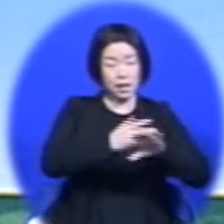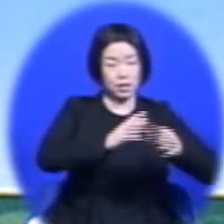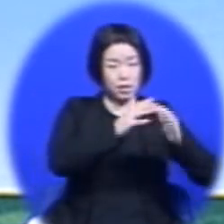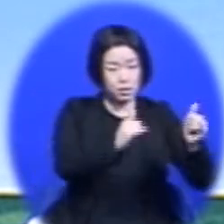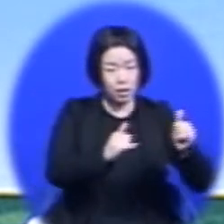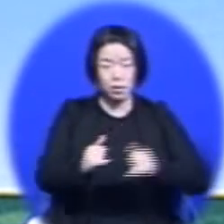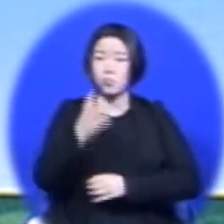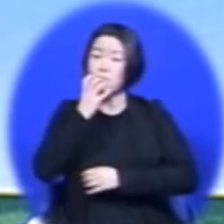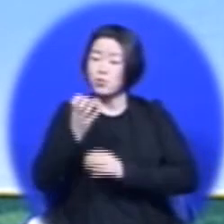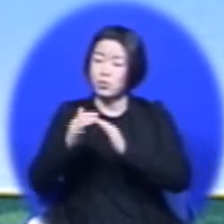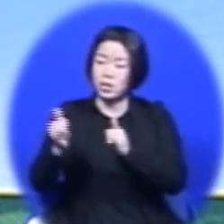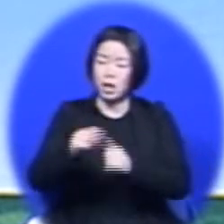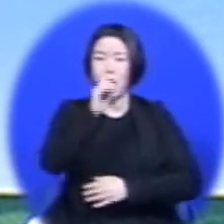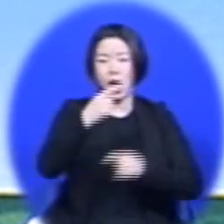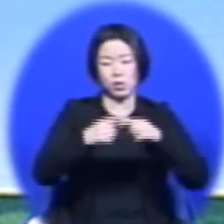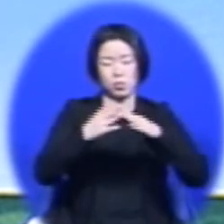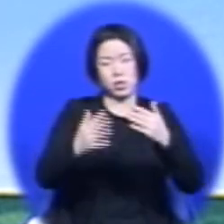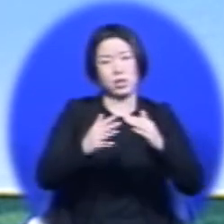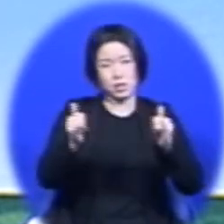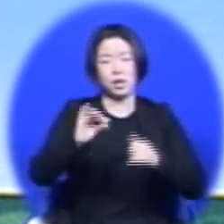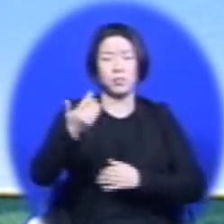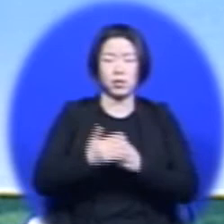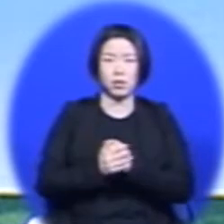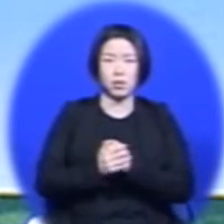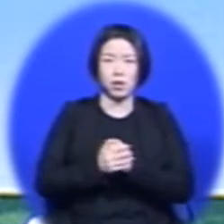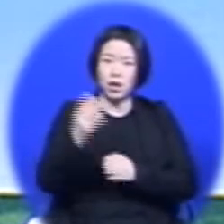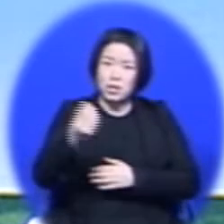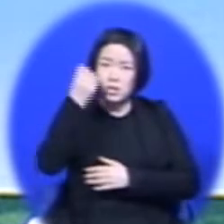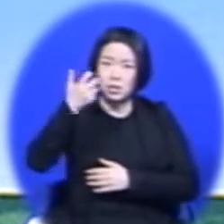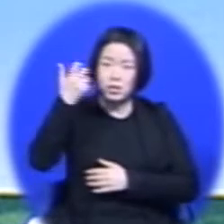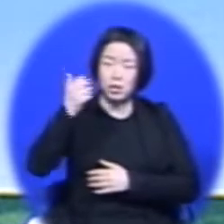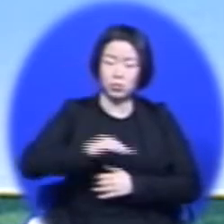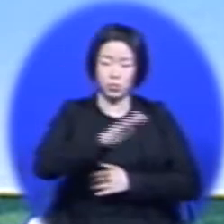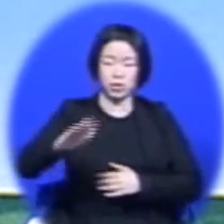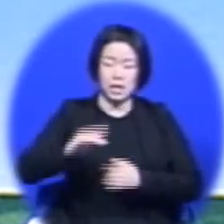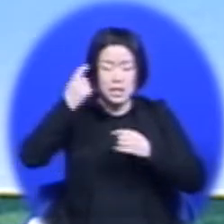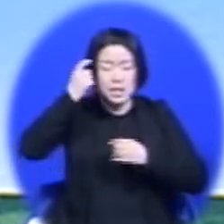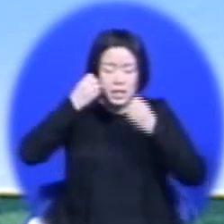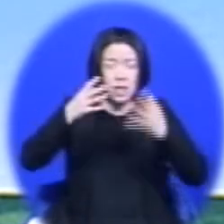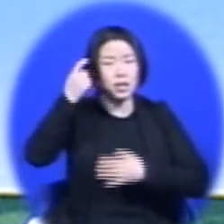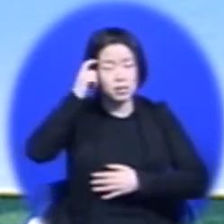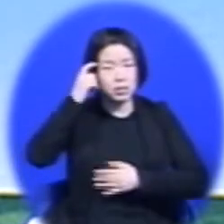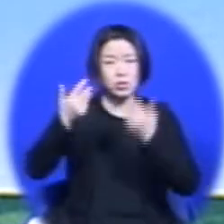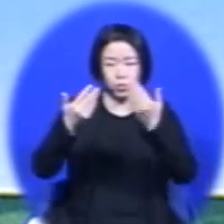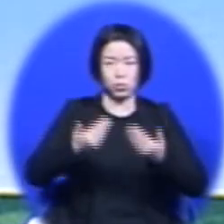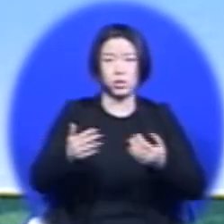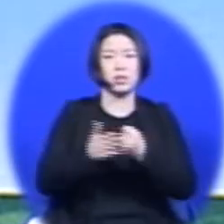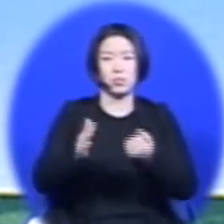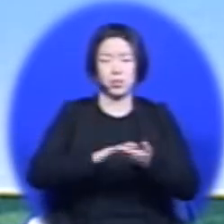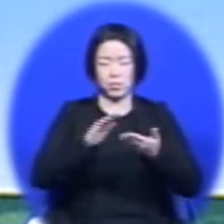유대인이 한 교인이 됩니다. 성령이 우리 안에 새 생각을, 새 정신을 주기